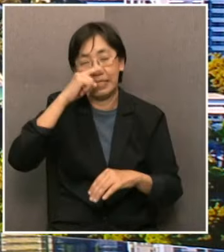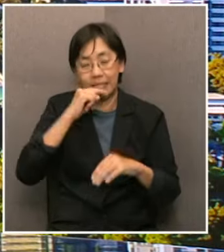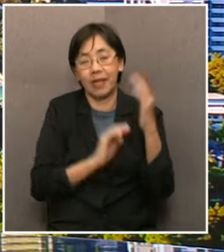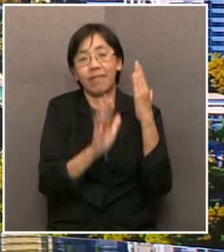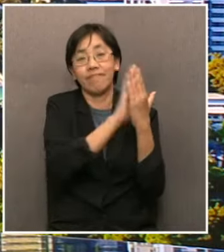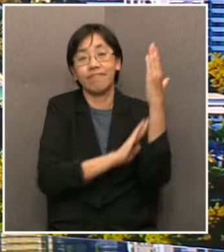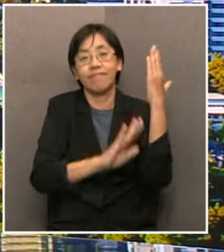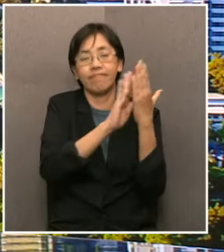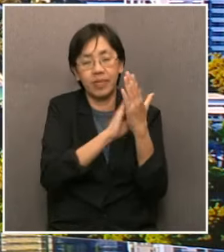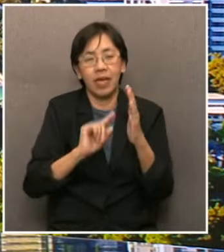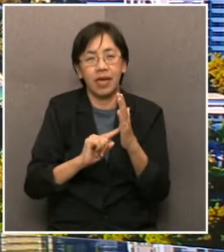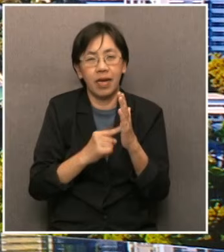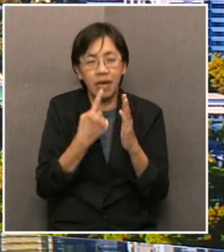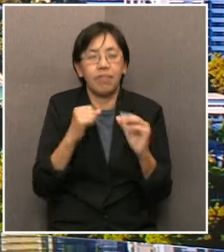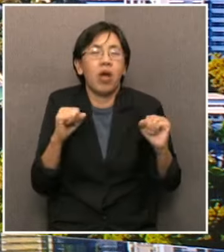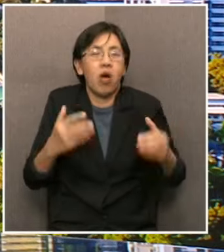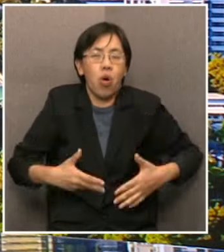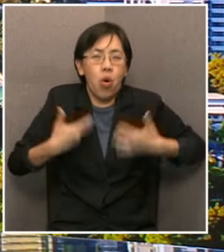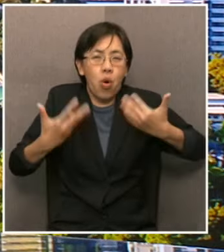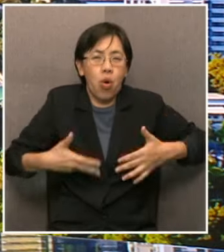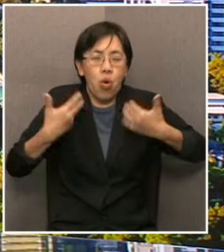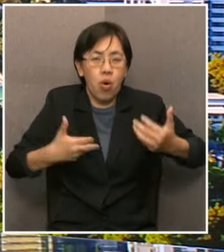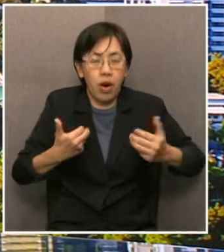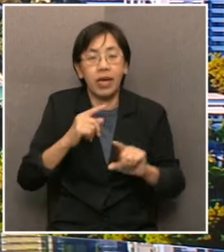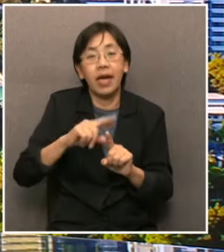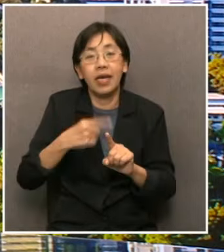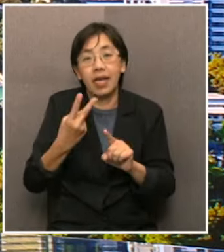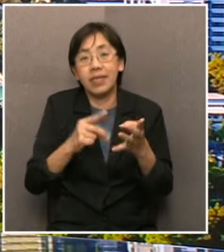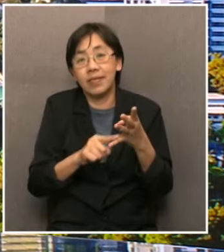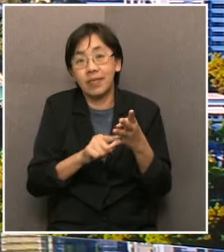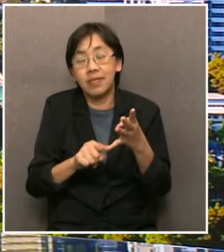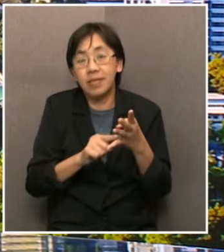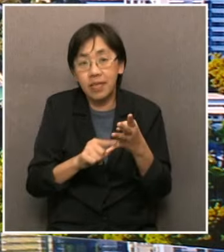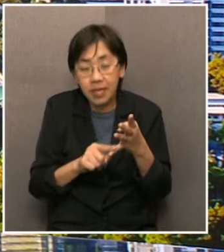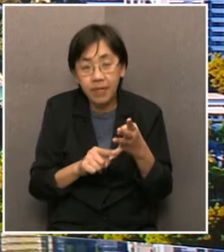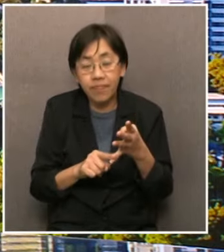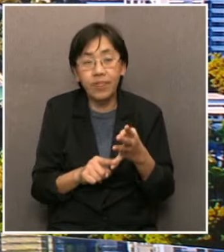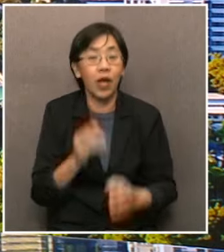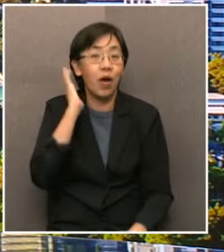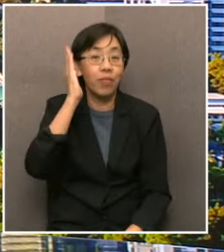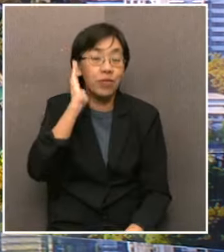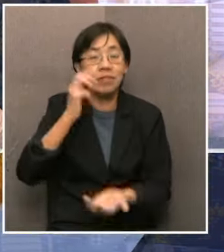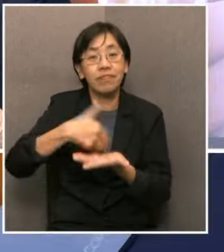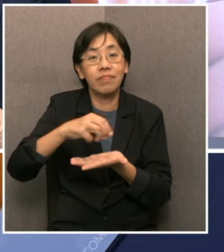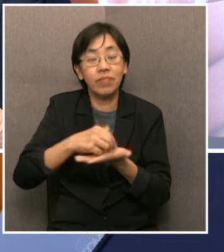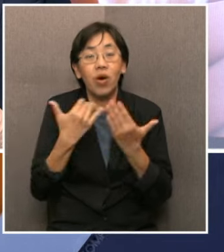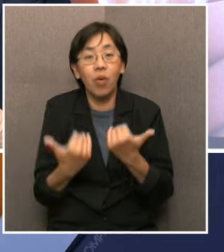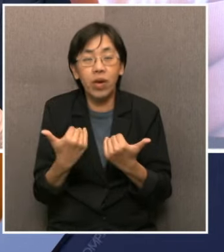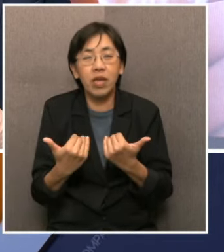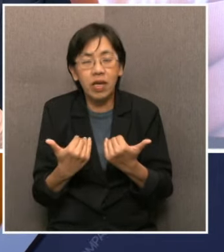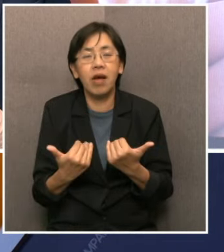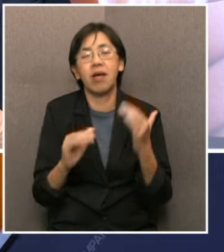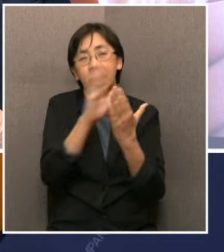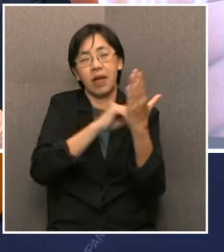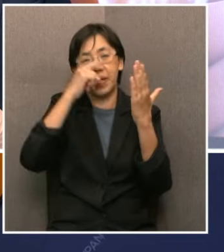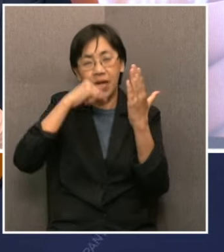จะเข้าสู่ช่วร...ร้อนในช่วงปลายเดือนนี้ช่นี้จะตื่อตามกคุณนิว่าตอนนี้อุ frei Q คุ